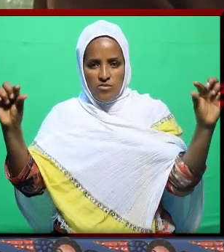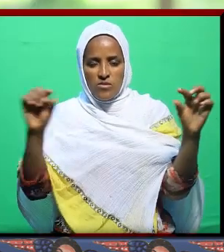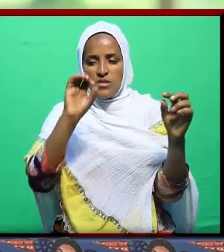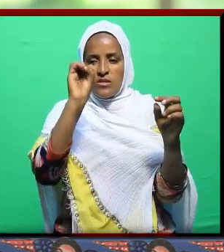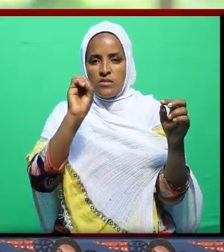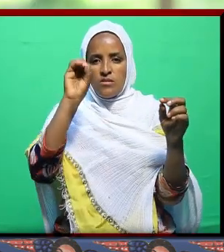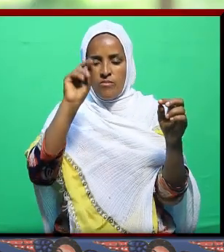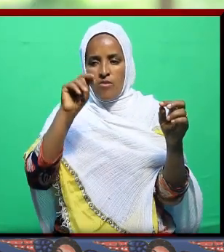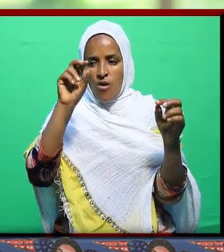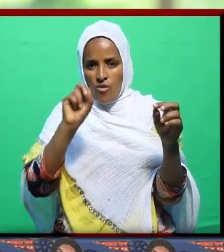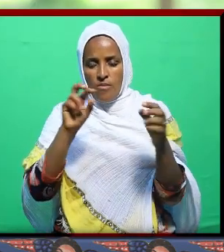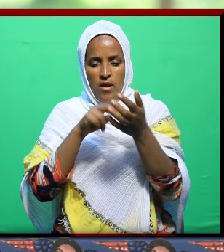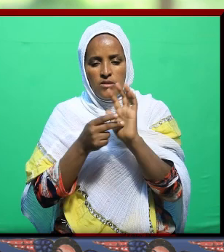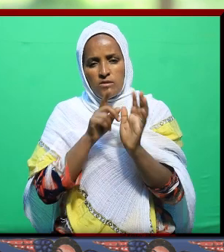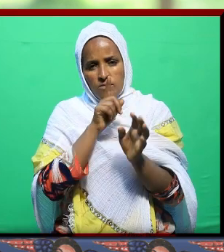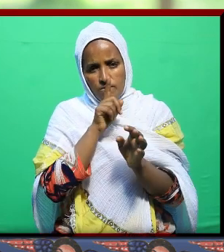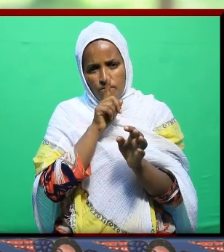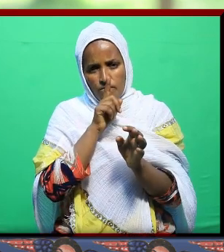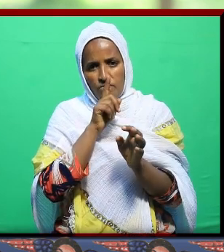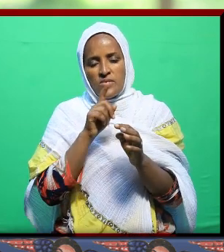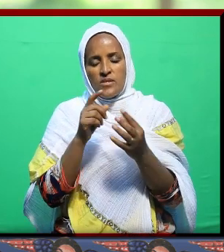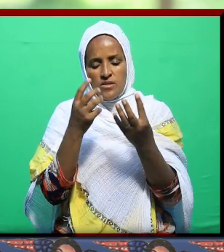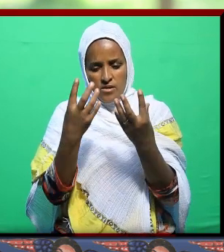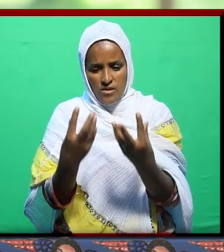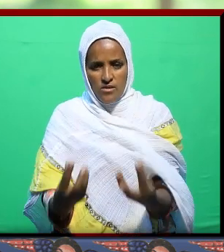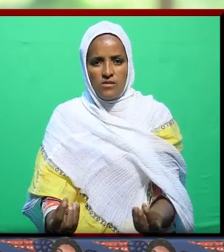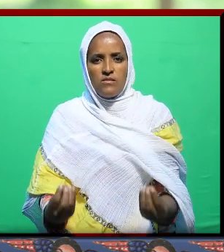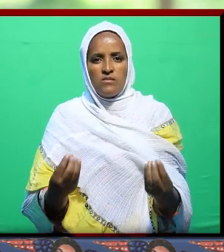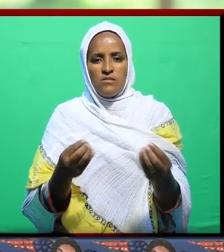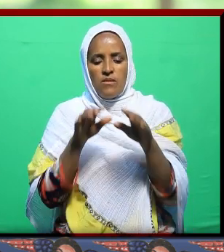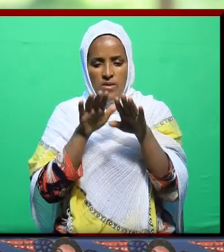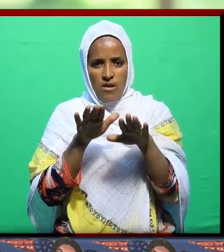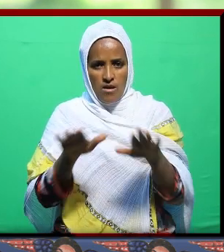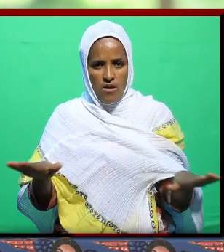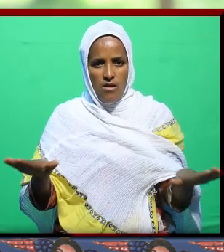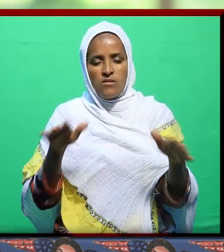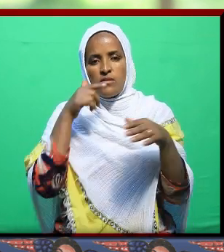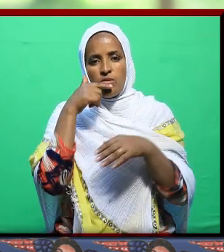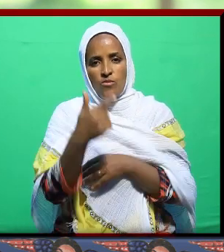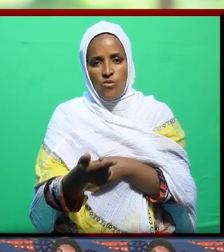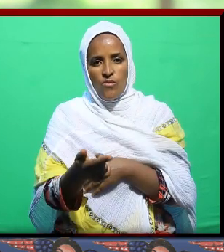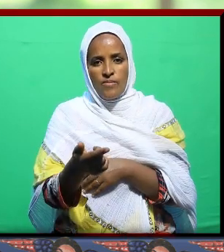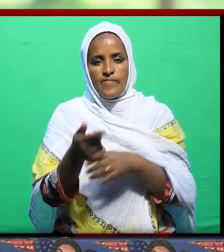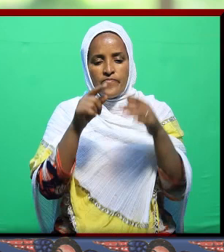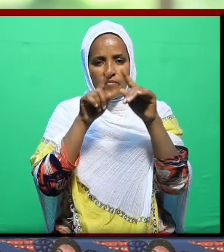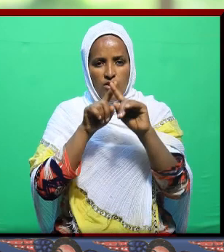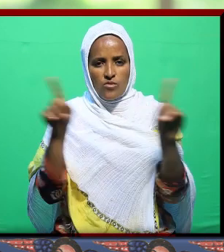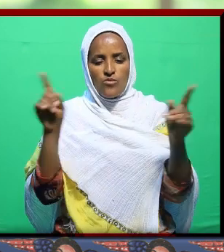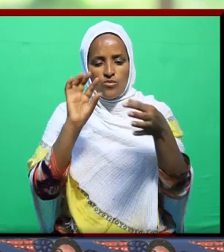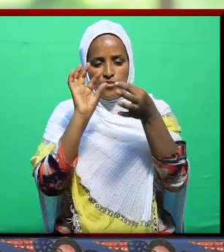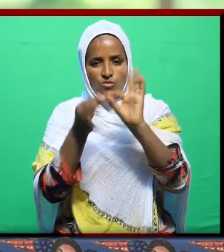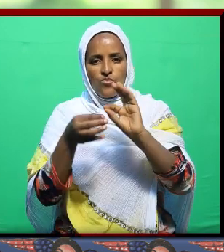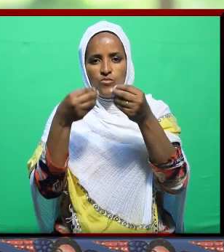ሲሆን ጽናዌ ማለት ጭምትነት፣ ዝግተኛነት፣ መረጋጋት ተብሎ